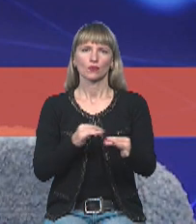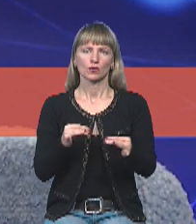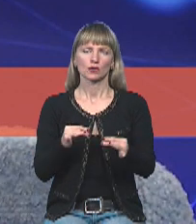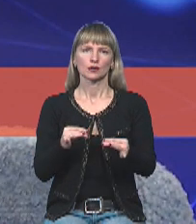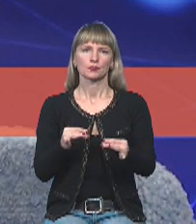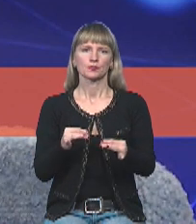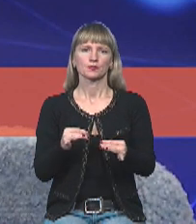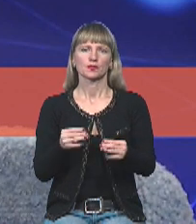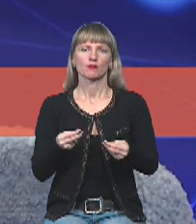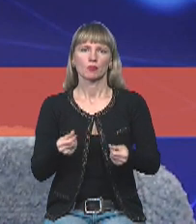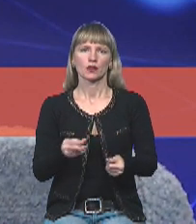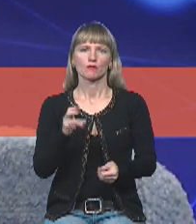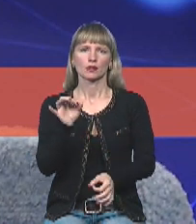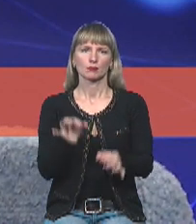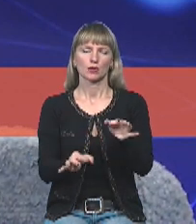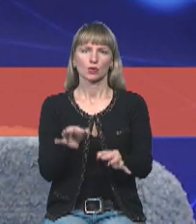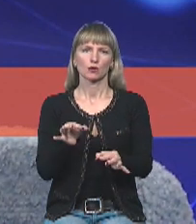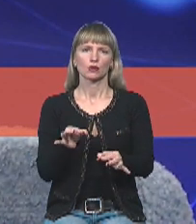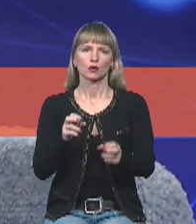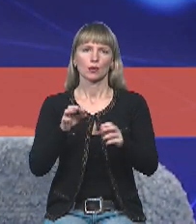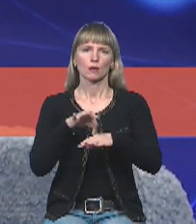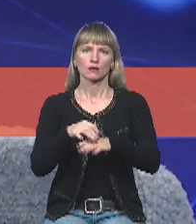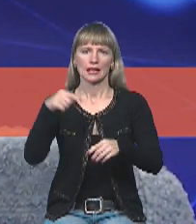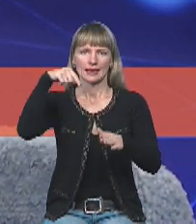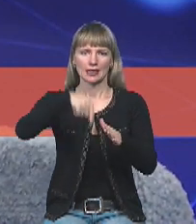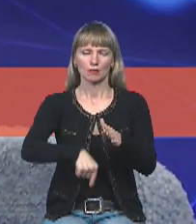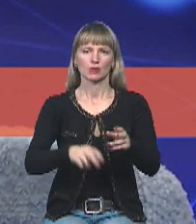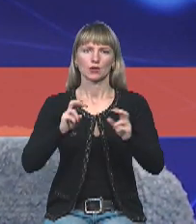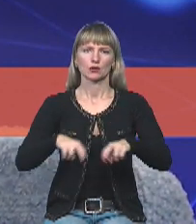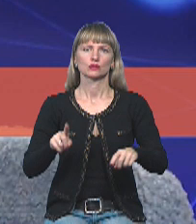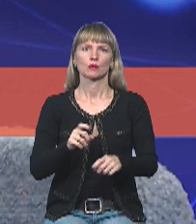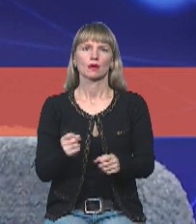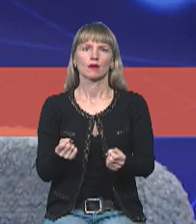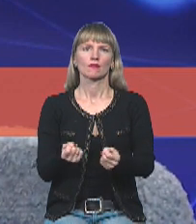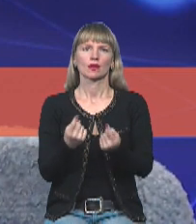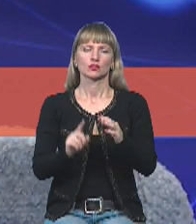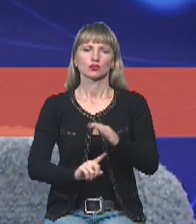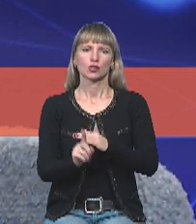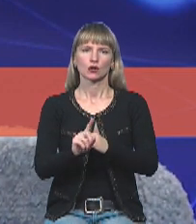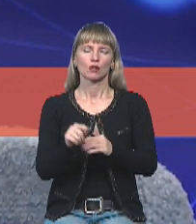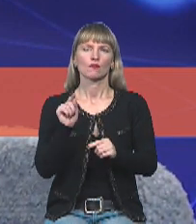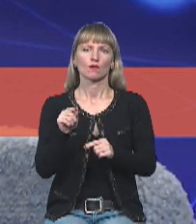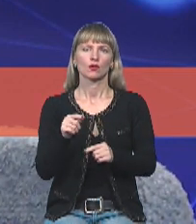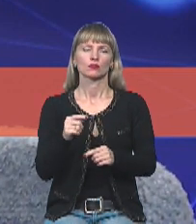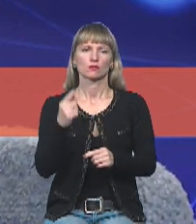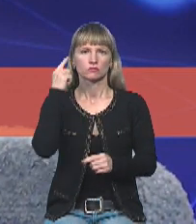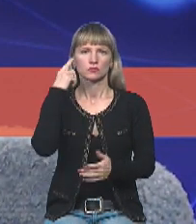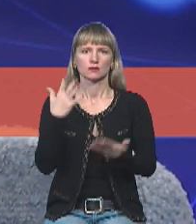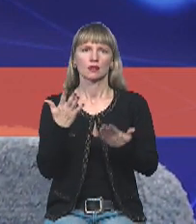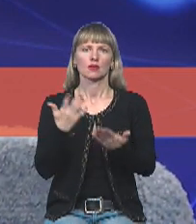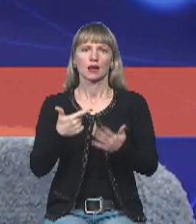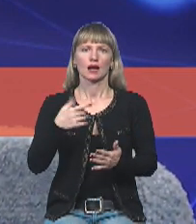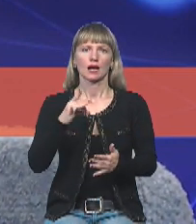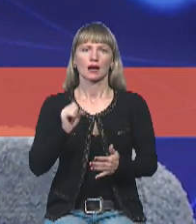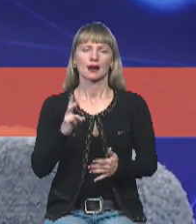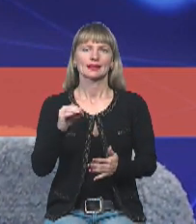з оцінки впливу на довкілля, провести більш глибинні дослідження, щоб виявити джерело. Хоча воно, в принципі, очевидне, це, напевне,